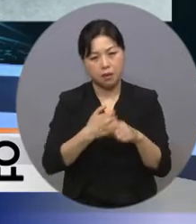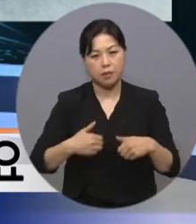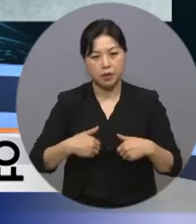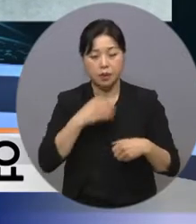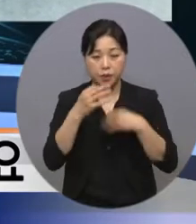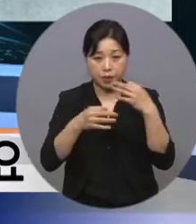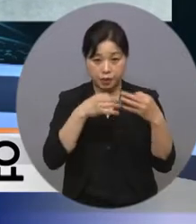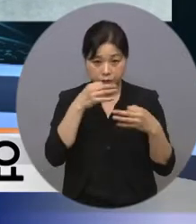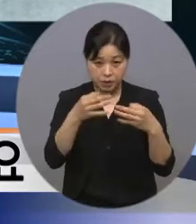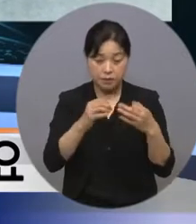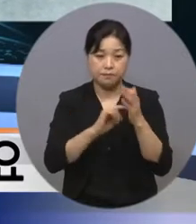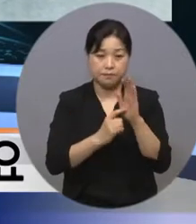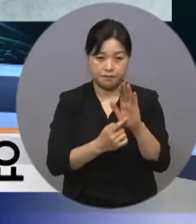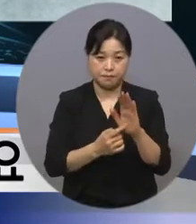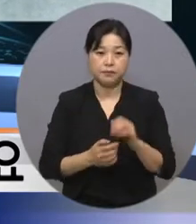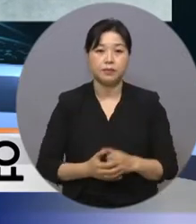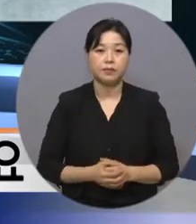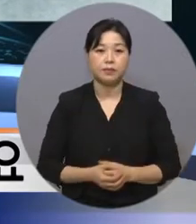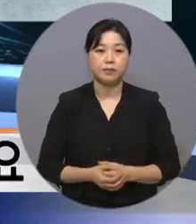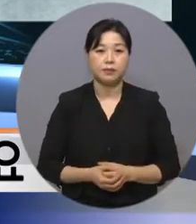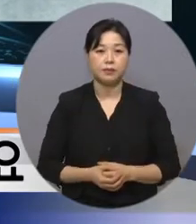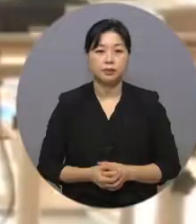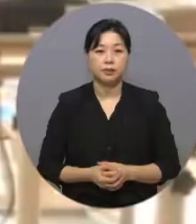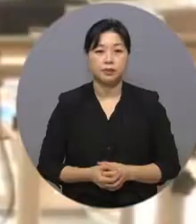목소리를 박성용 기자가 들어봤습니다.